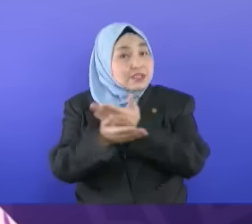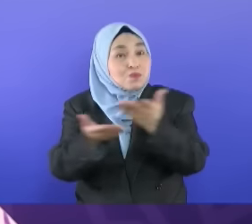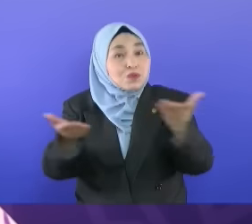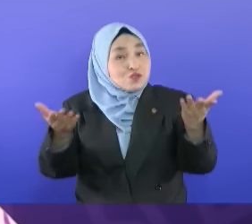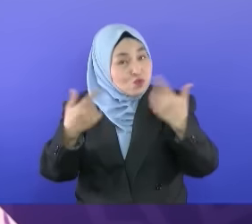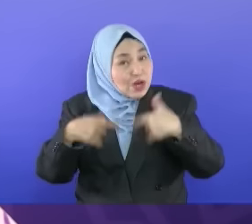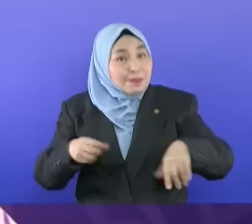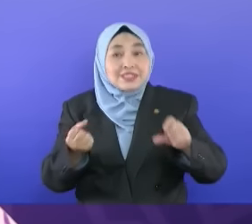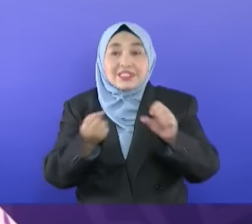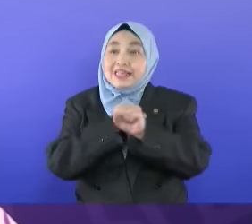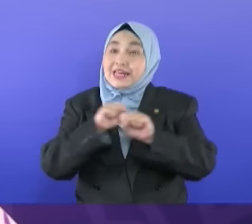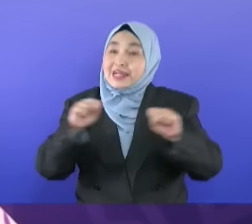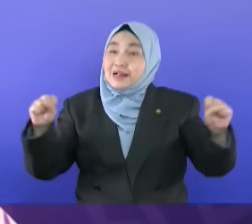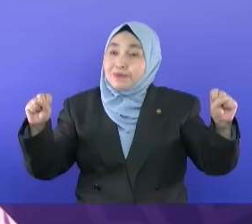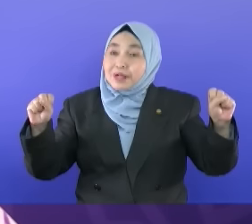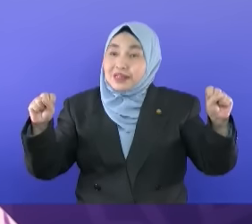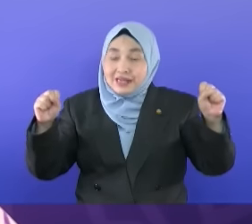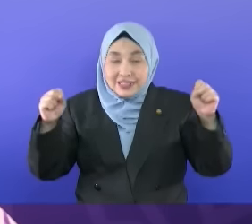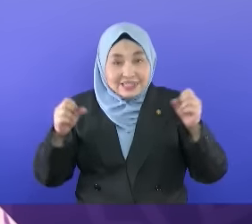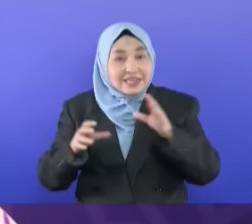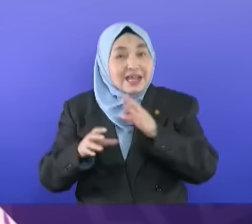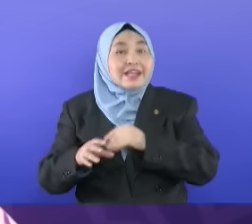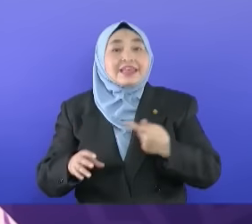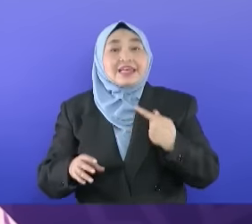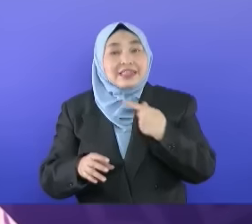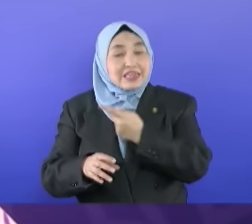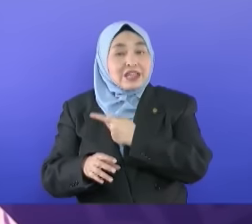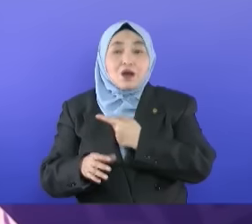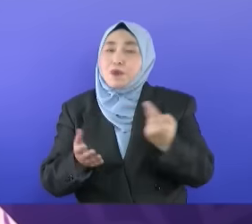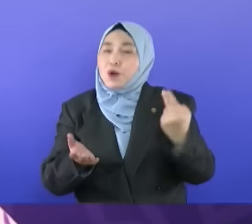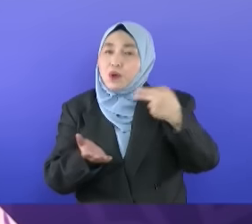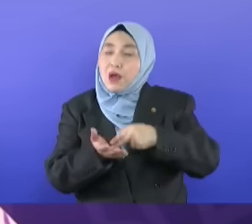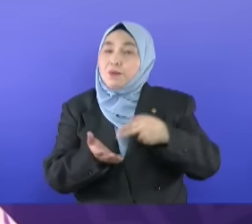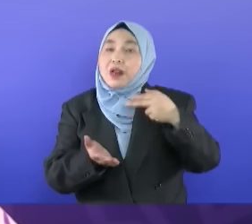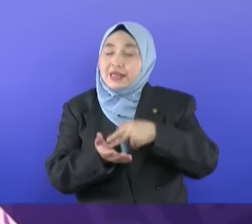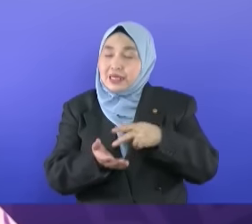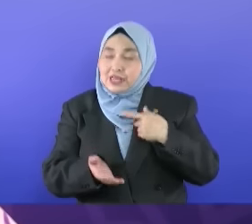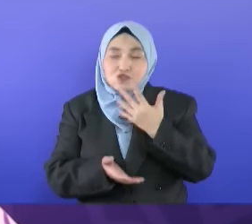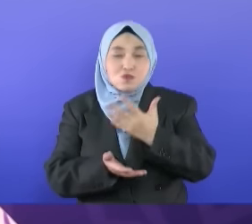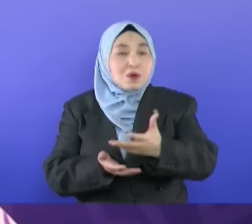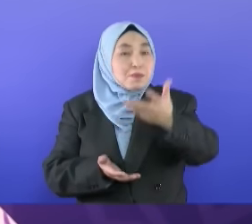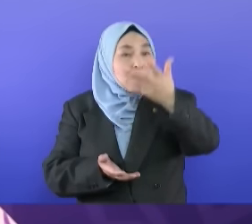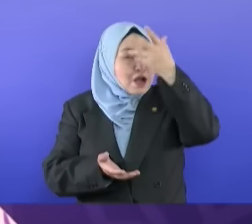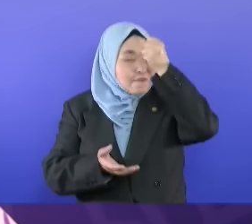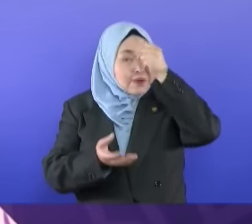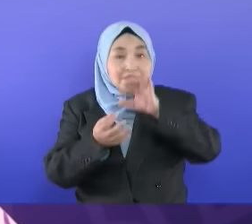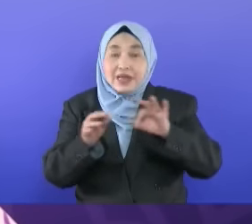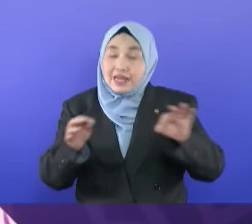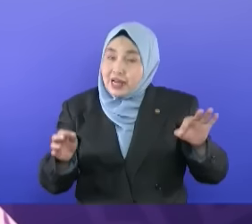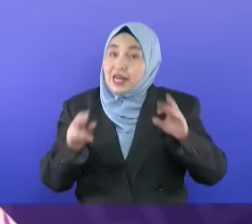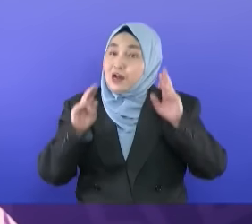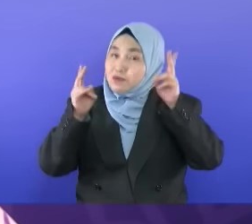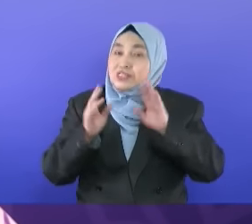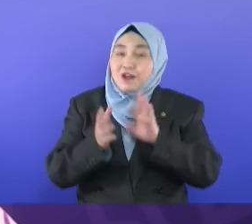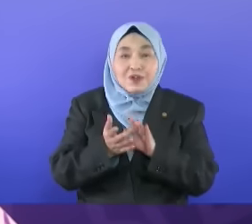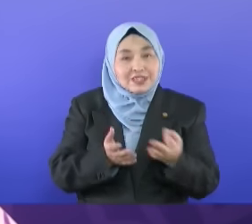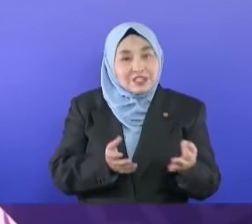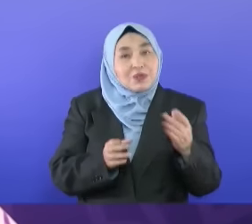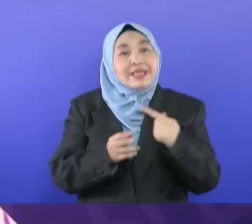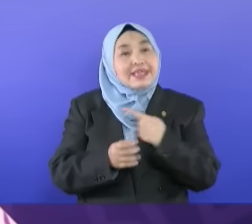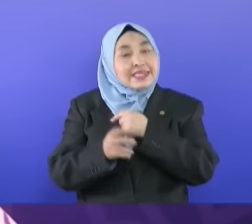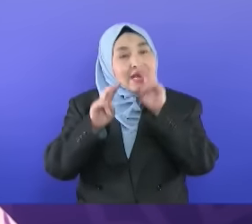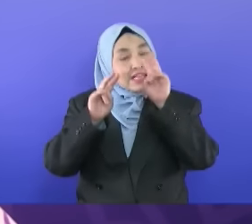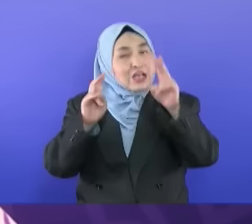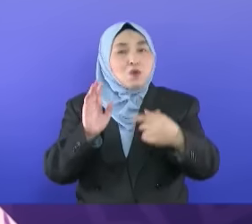bersedia sama-sama kita mengulang-ulang itu kita coba Menghafal ayat-ayatnya baik kita lihat